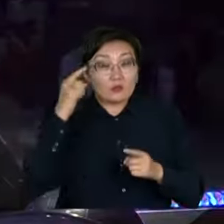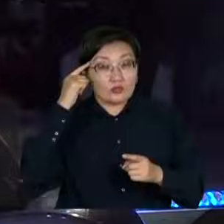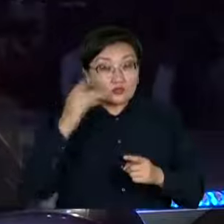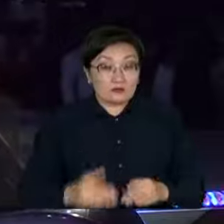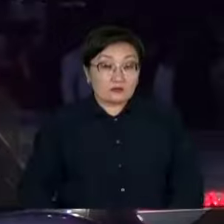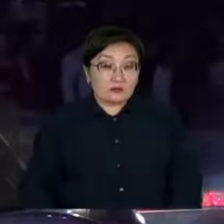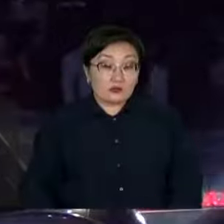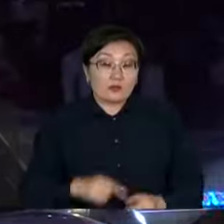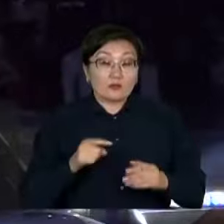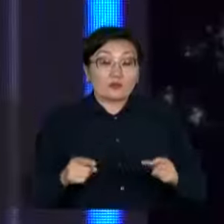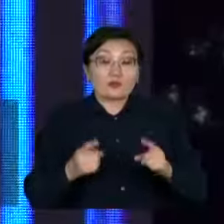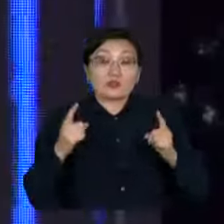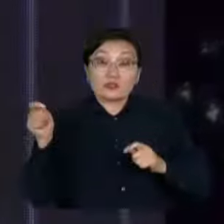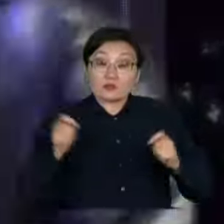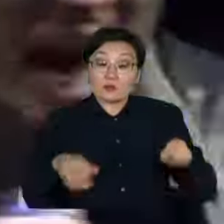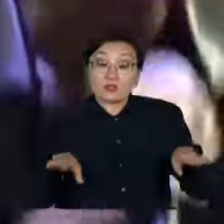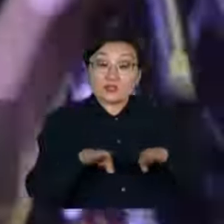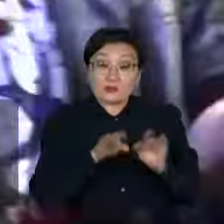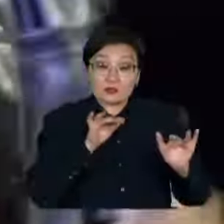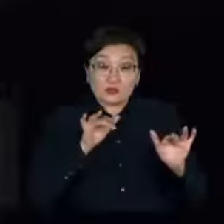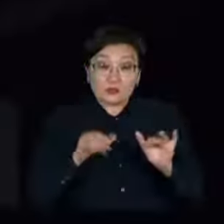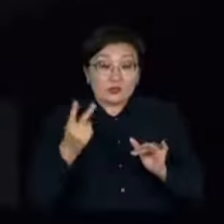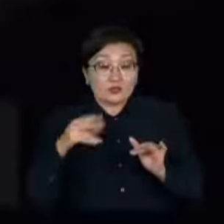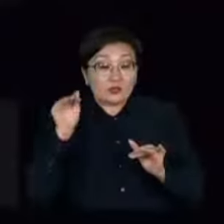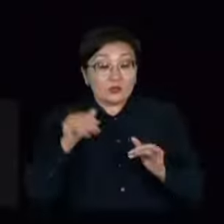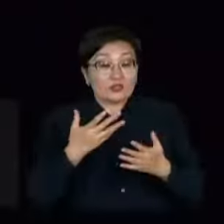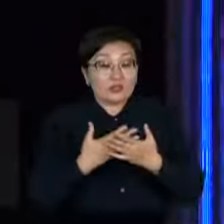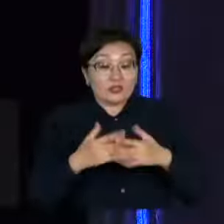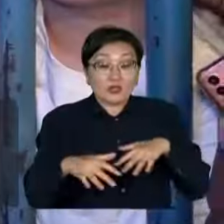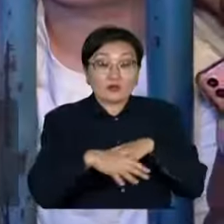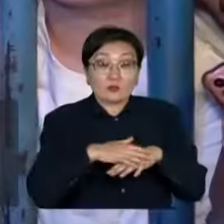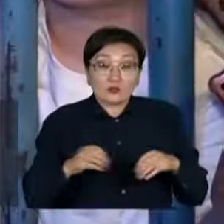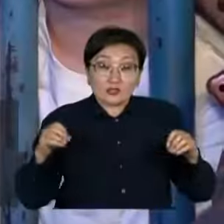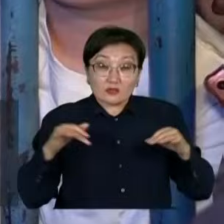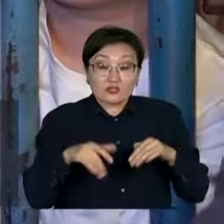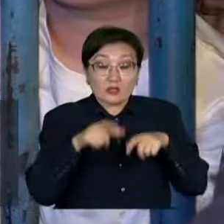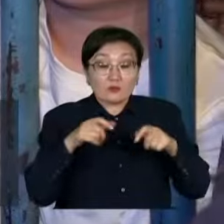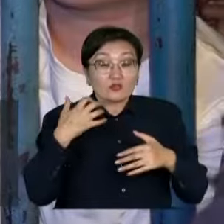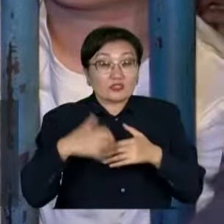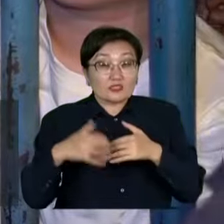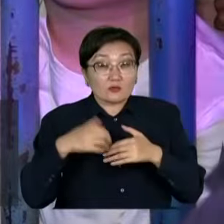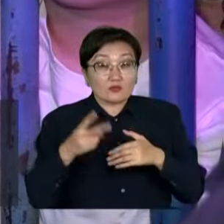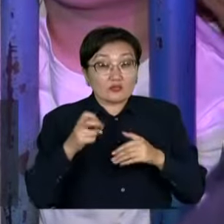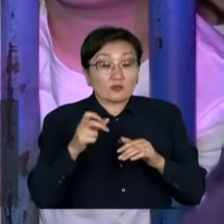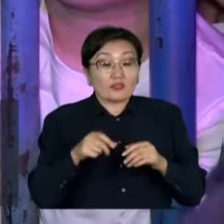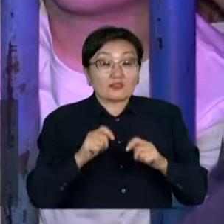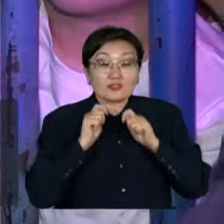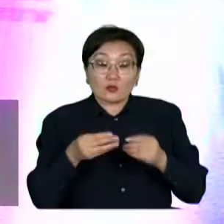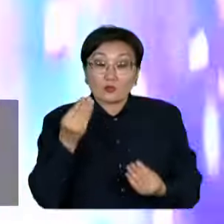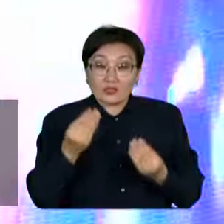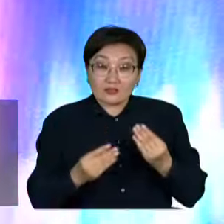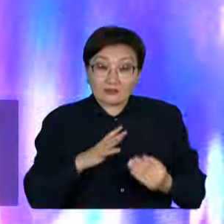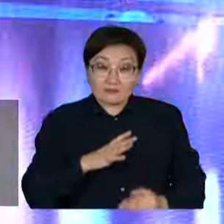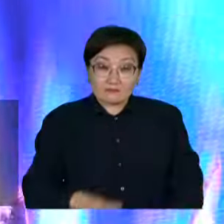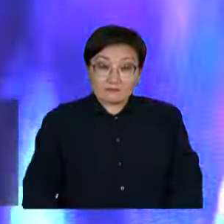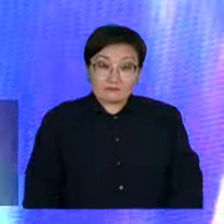Айта кетейін, мега фестивальдің жабылу салтанатына 20 000-ға жуық көрермен жиналып, тұрғындар арасында 200 сыйлық ойнатылды.